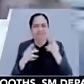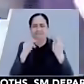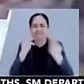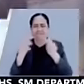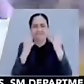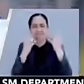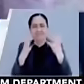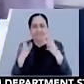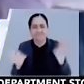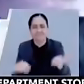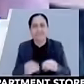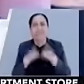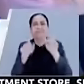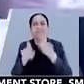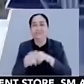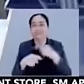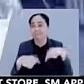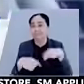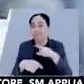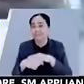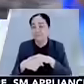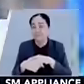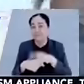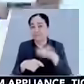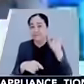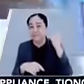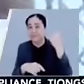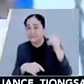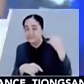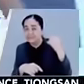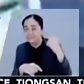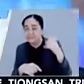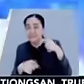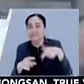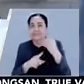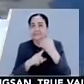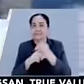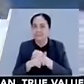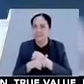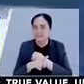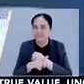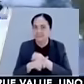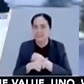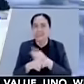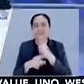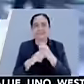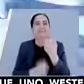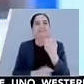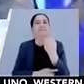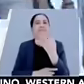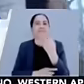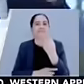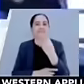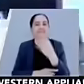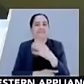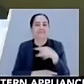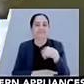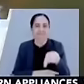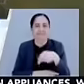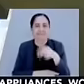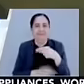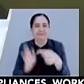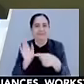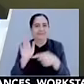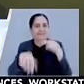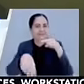sabay-sabay tayong mag-ay dahil ngayong Oktubre, 15 anyos na ang It's Showtime. Kahit